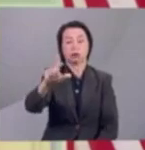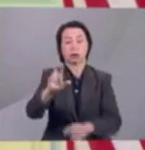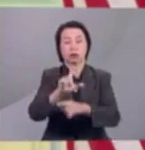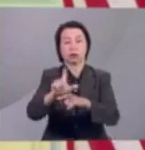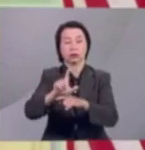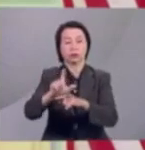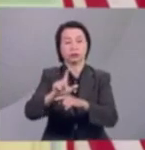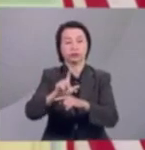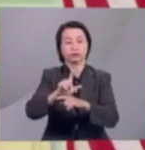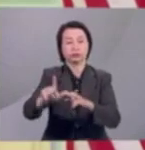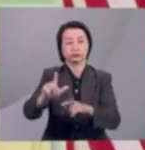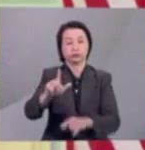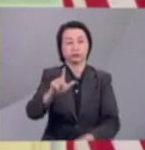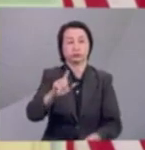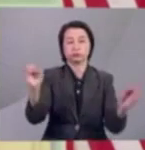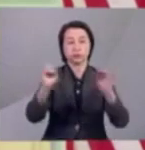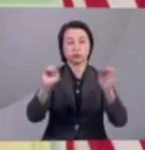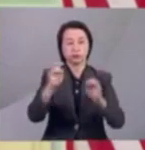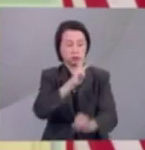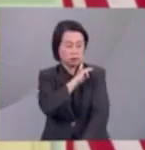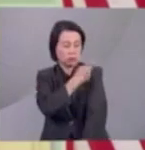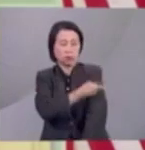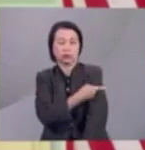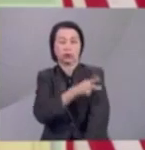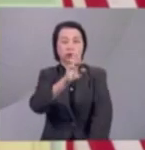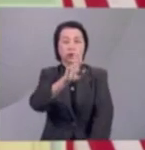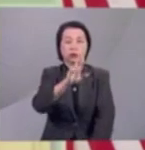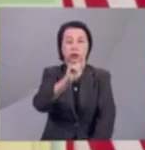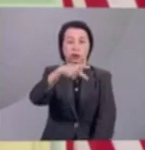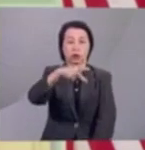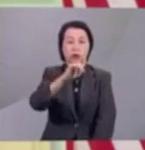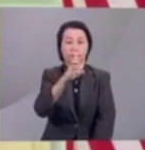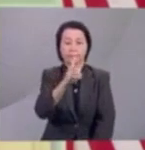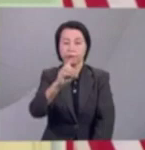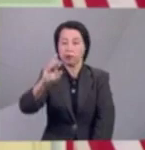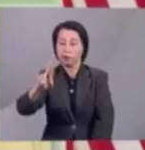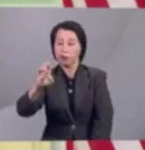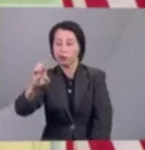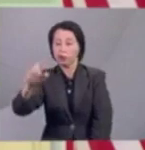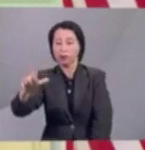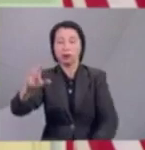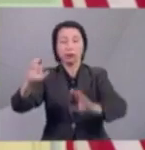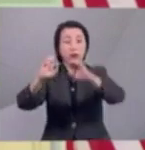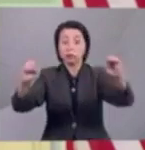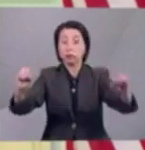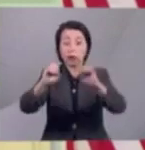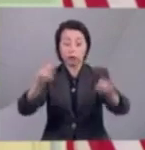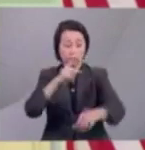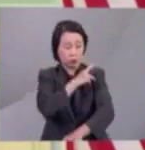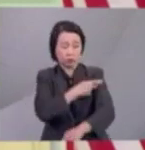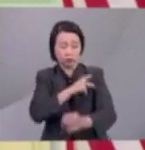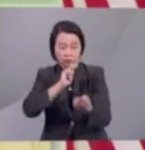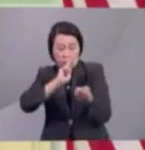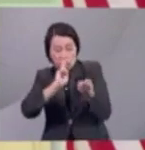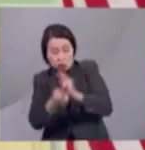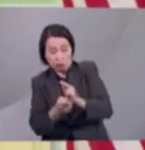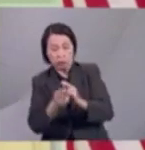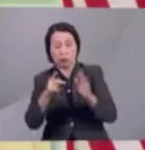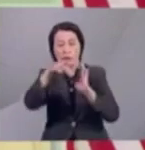Rapid Rail ni tidak ada kuasa untuk mengubah dasar ataupun peraturan